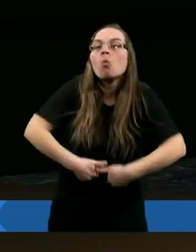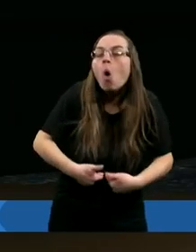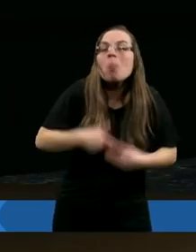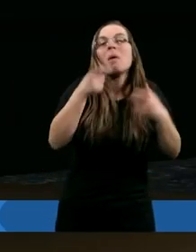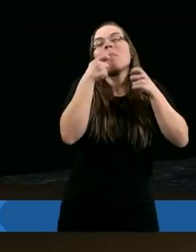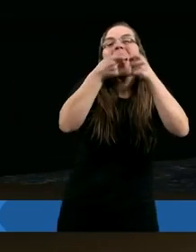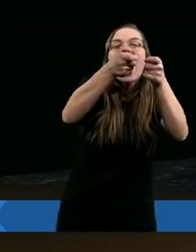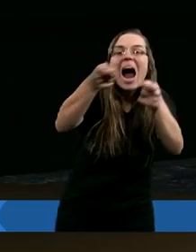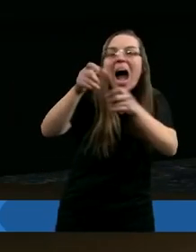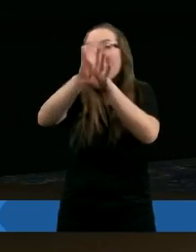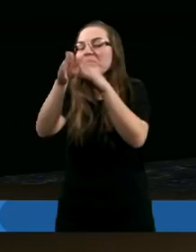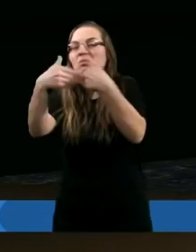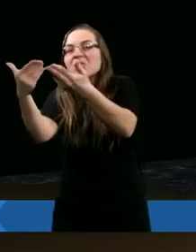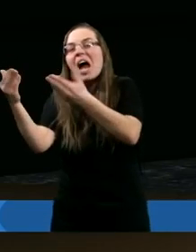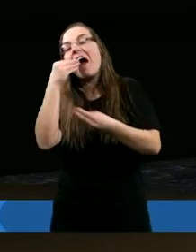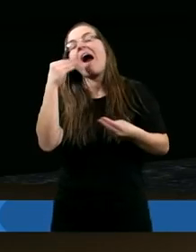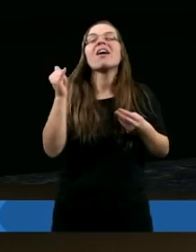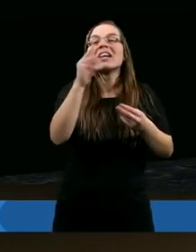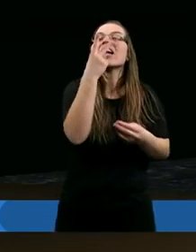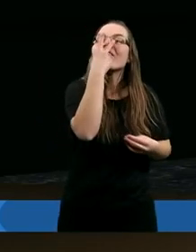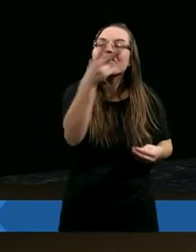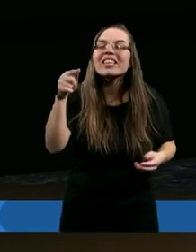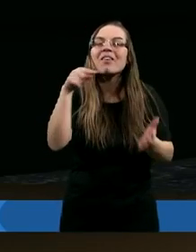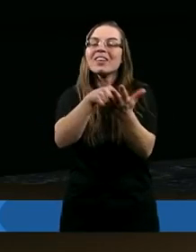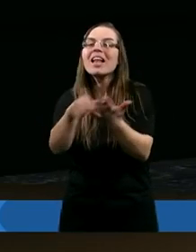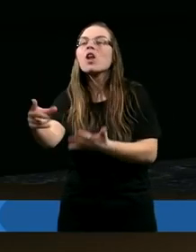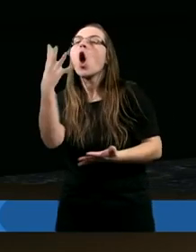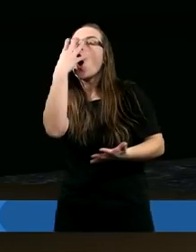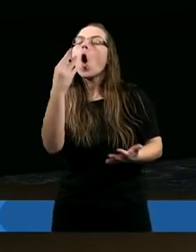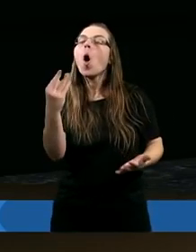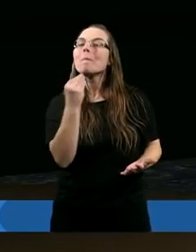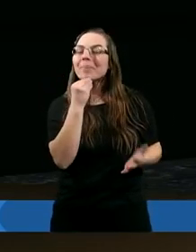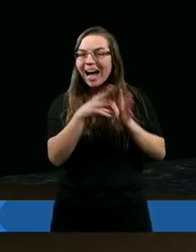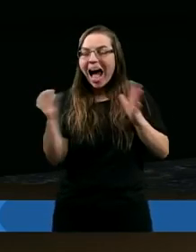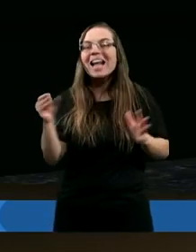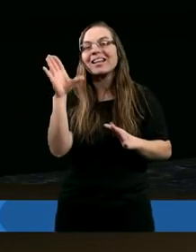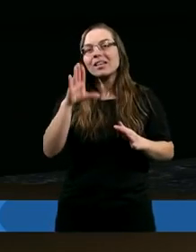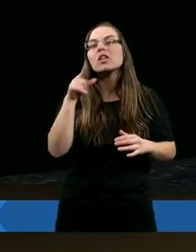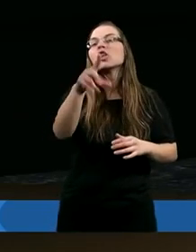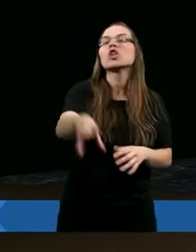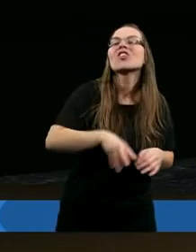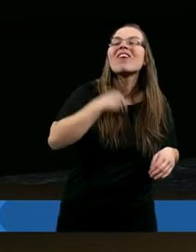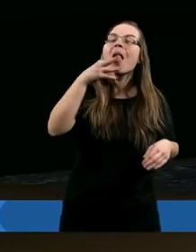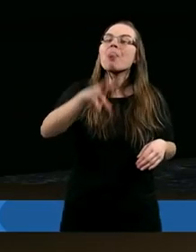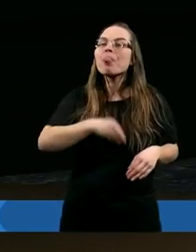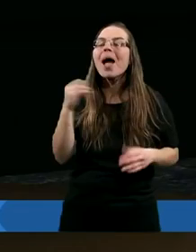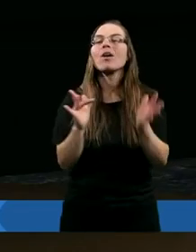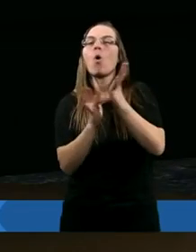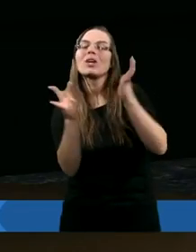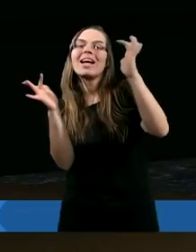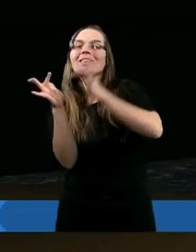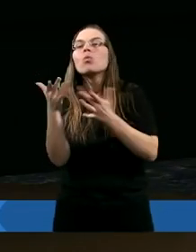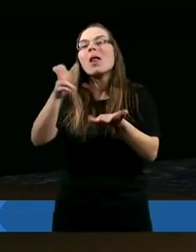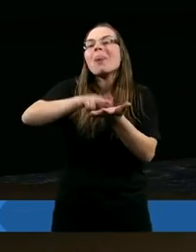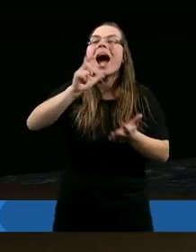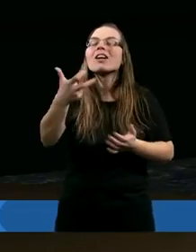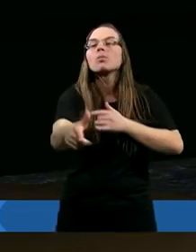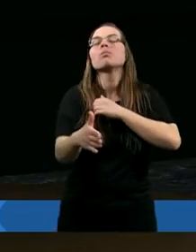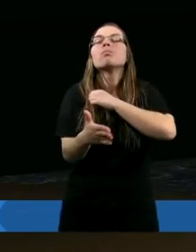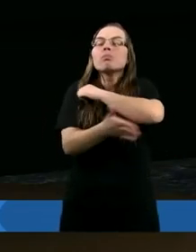nakarmił i tu widzimy wtedy ten obraz Świętego Jezusa, na czym